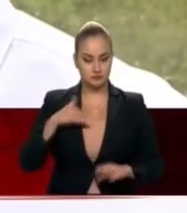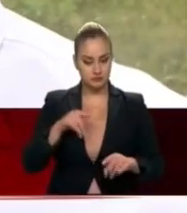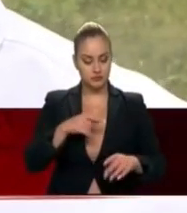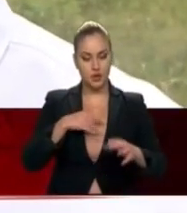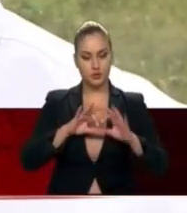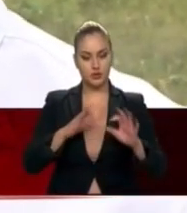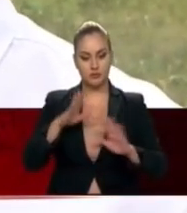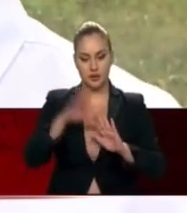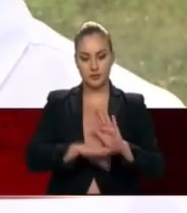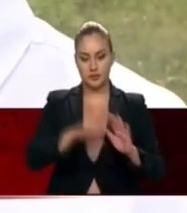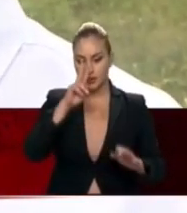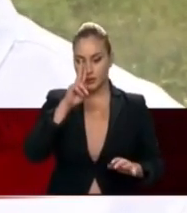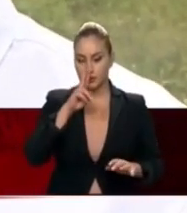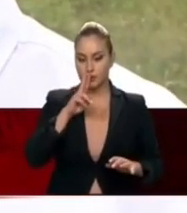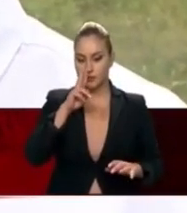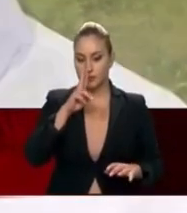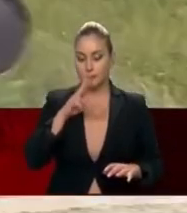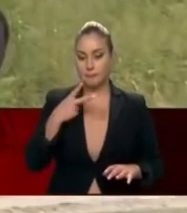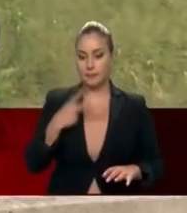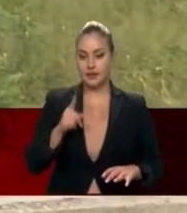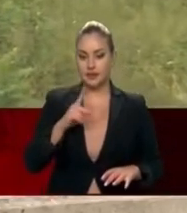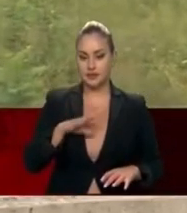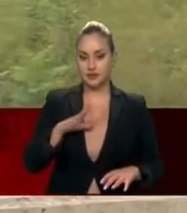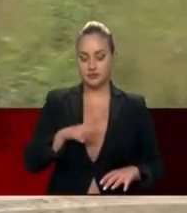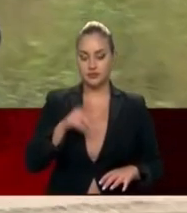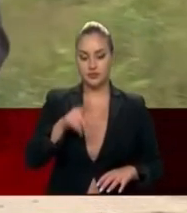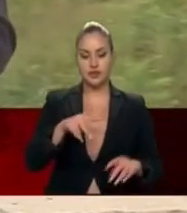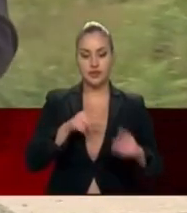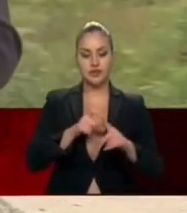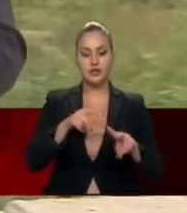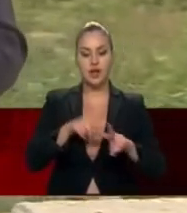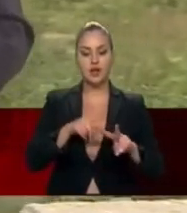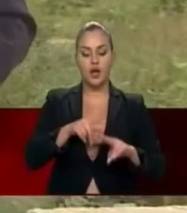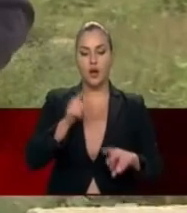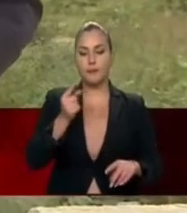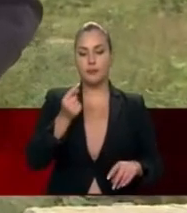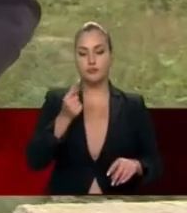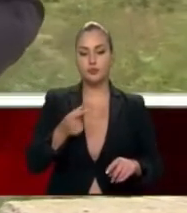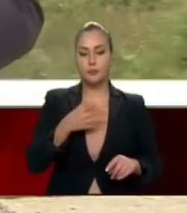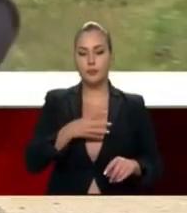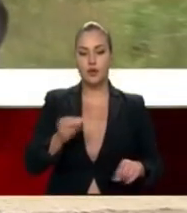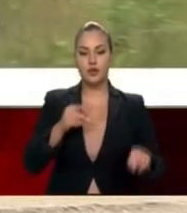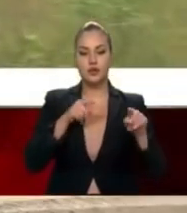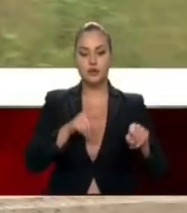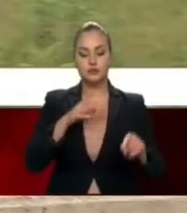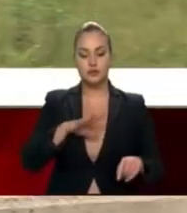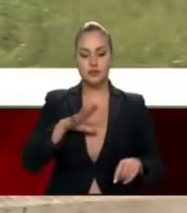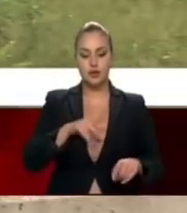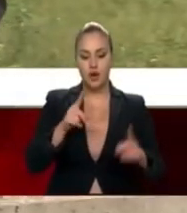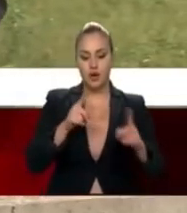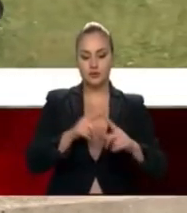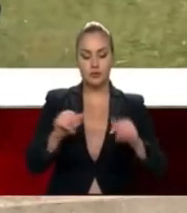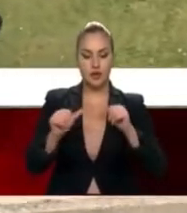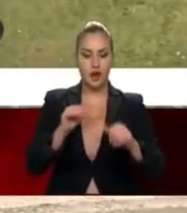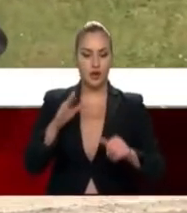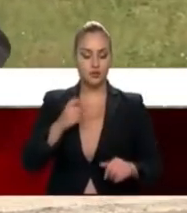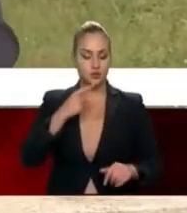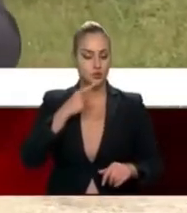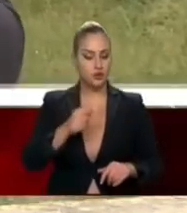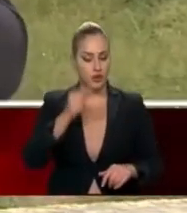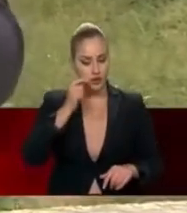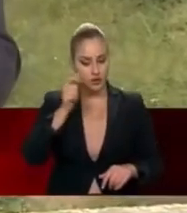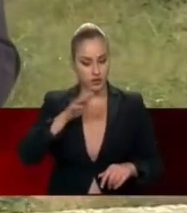bana indirimli 200 bin lira istediler benden. Deniz Akkaya'nın o hesabında 1,5 milyon takipçi vardı. O hesabı geri alacağını söyleyen